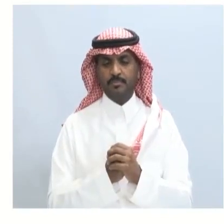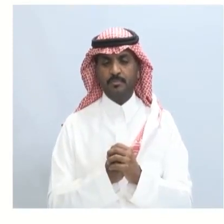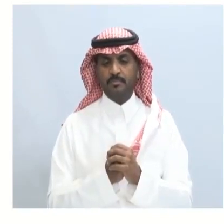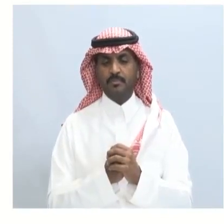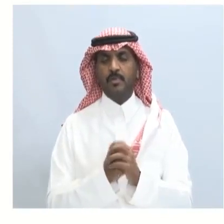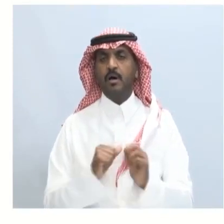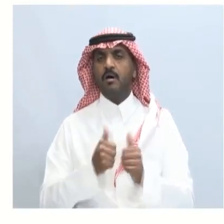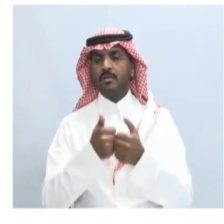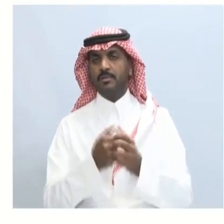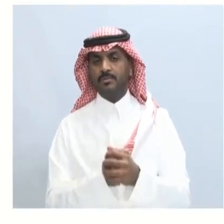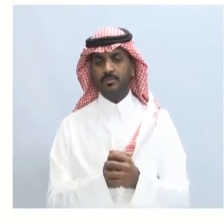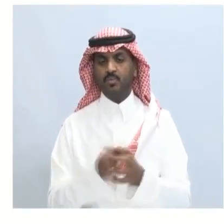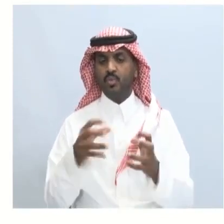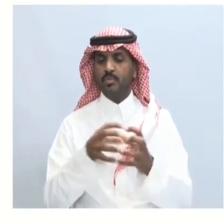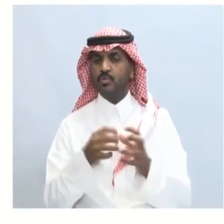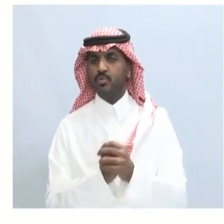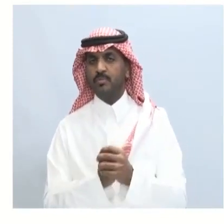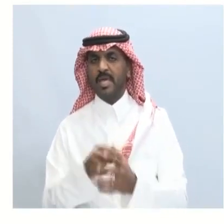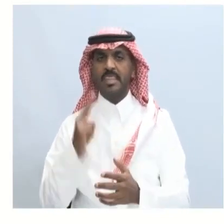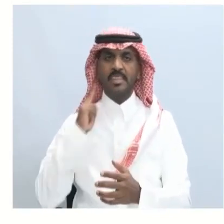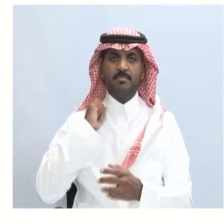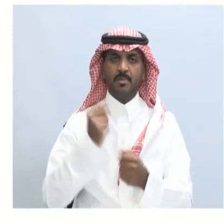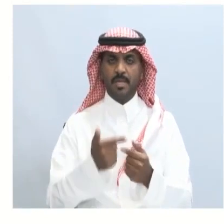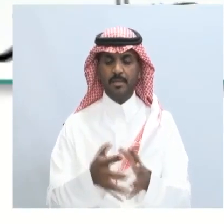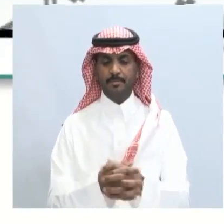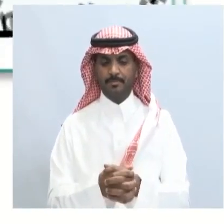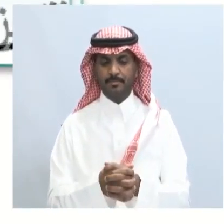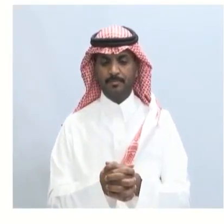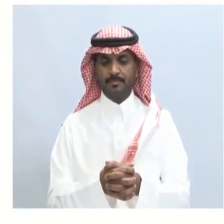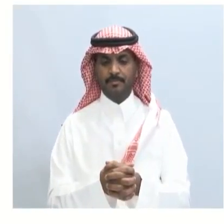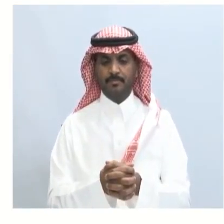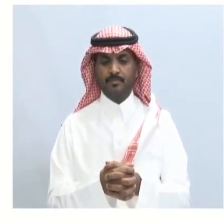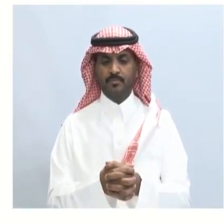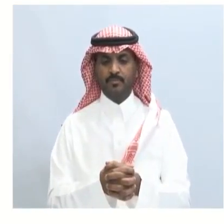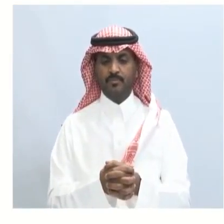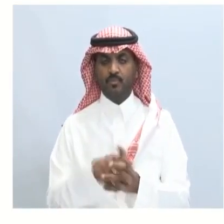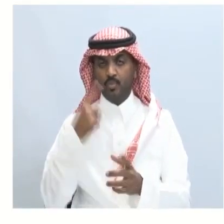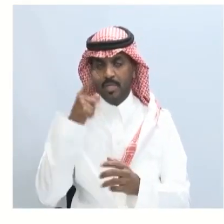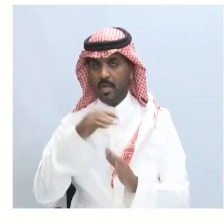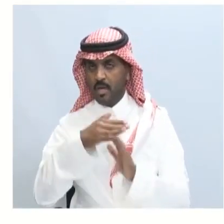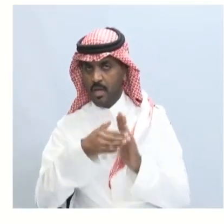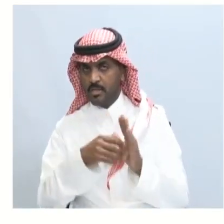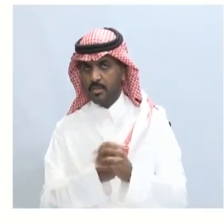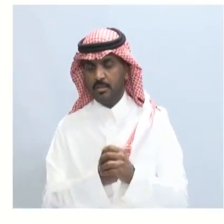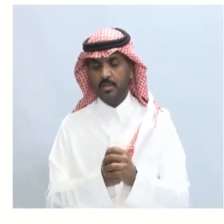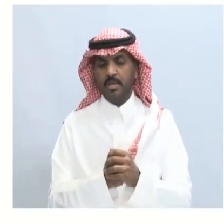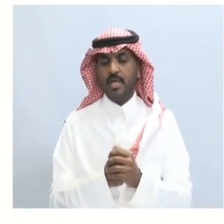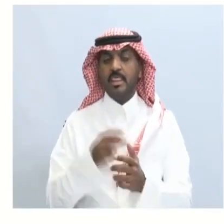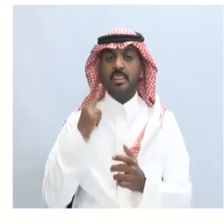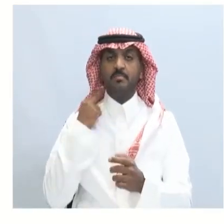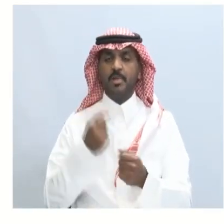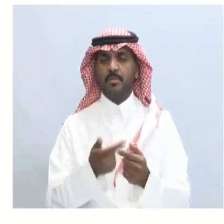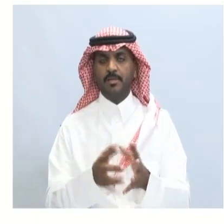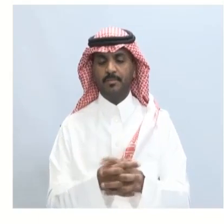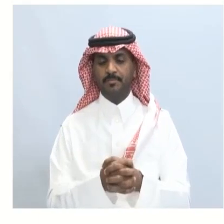قادرا على ان توضح المقص ص بالذمه الماليه وايضا تبين عناصر الذمه الماليه